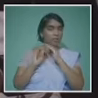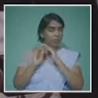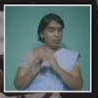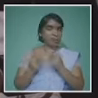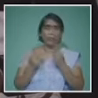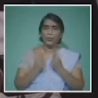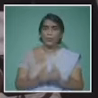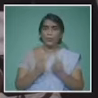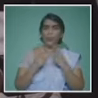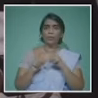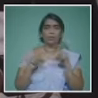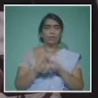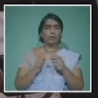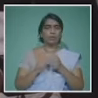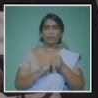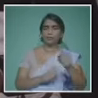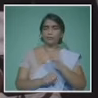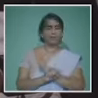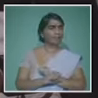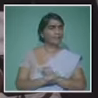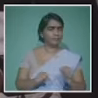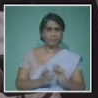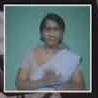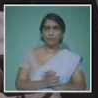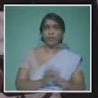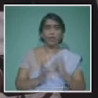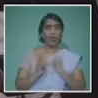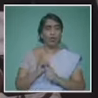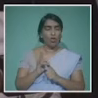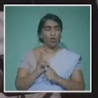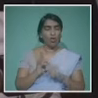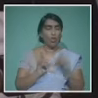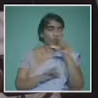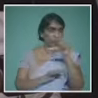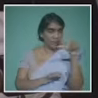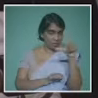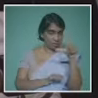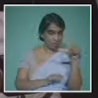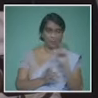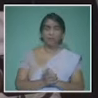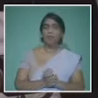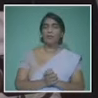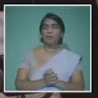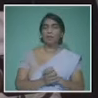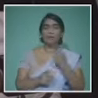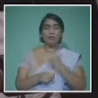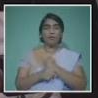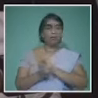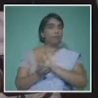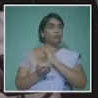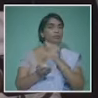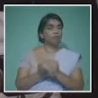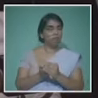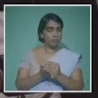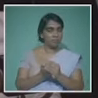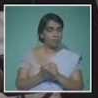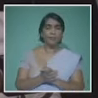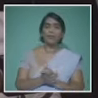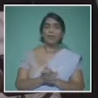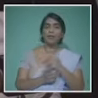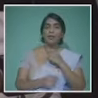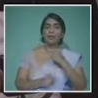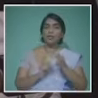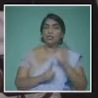इतामत इक्मनीन मे विदेट कटयुतु करला नै. ऑक्टोबर 17 वेनदा महाभांडागारे